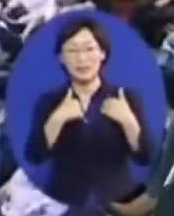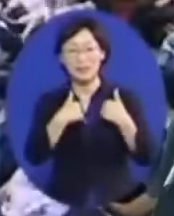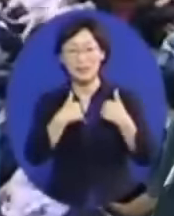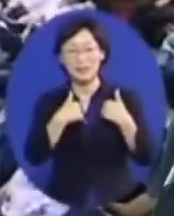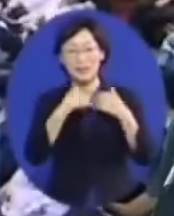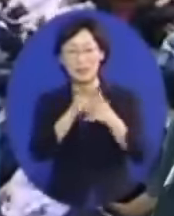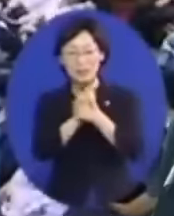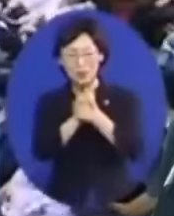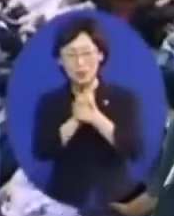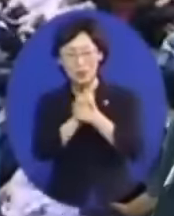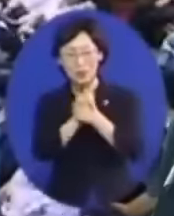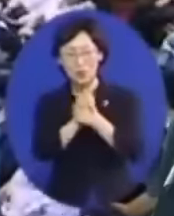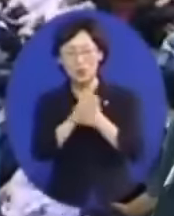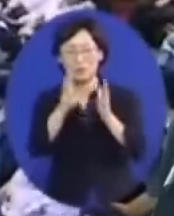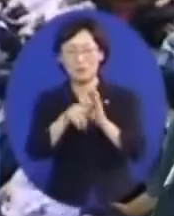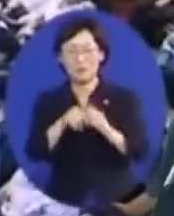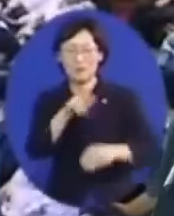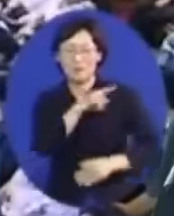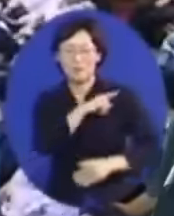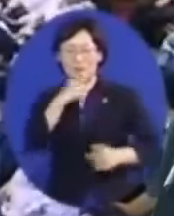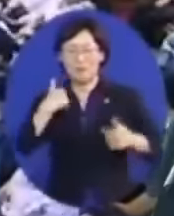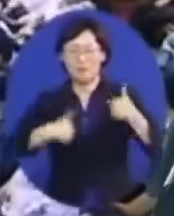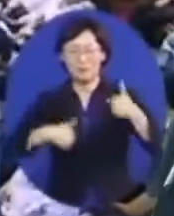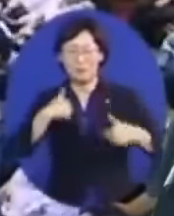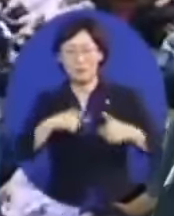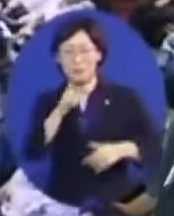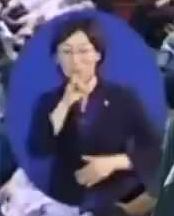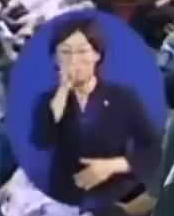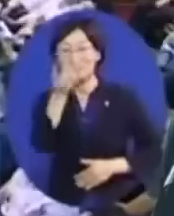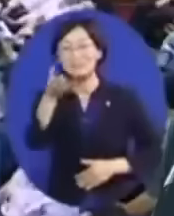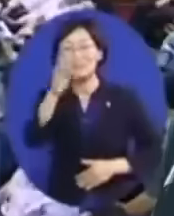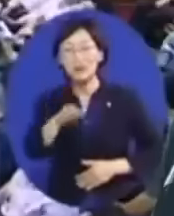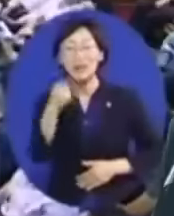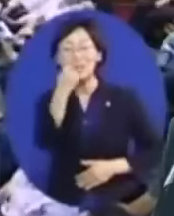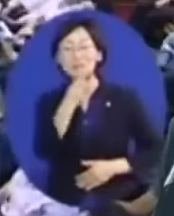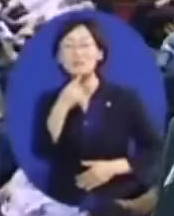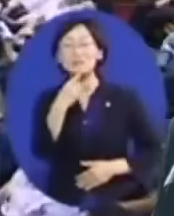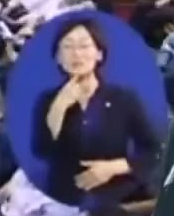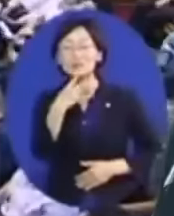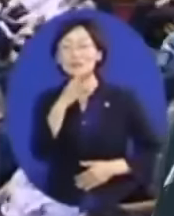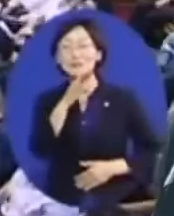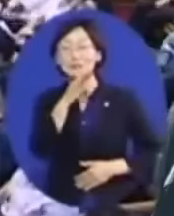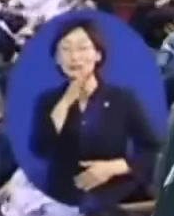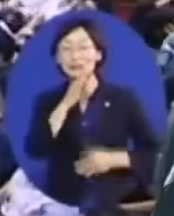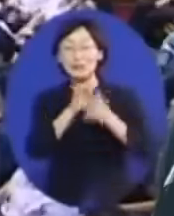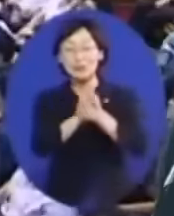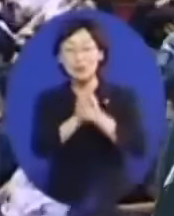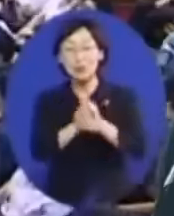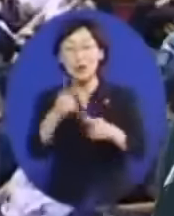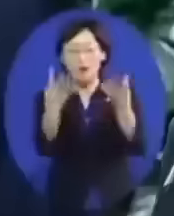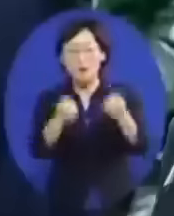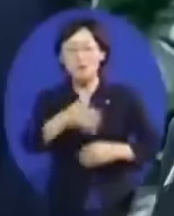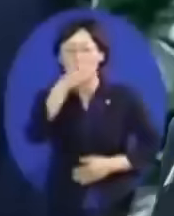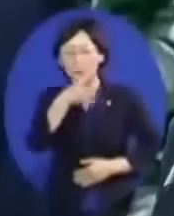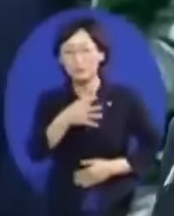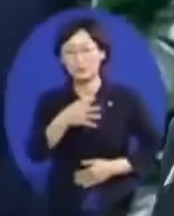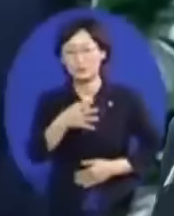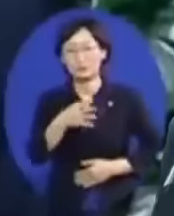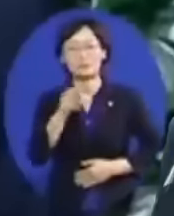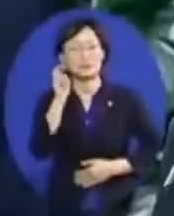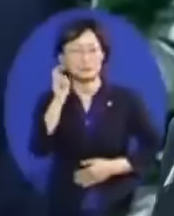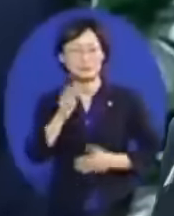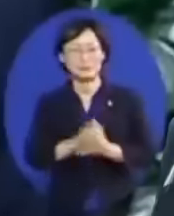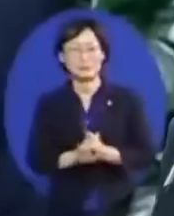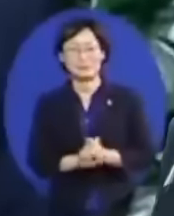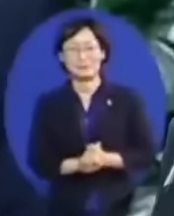가장 즐겁다고 하는데, 말은 그렇게 하지만은 실로 기도 한 시간이 얼마나 힘이 든지 몰라요.